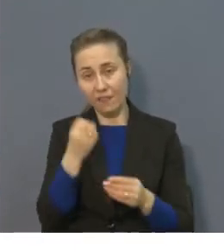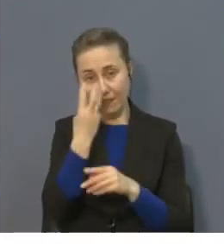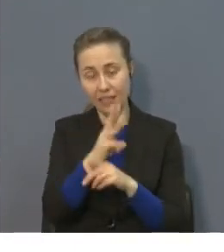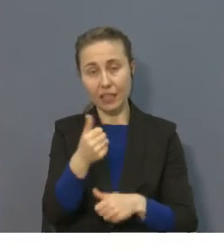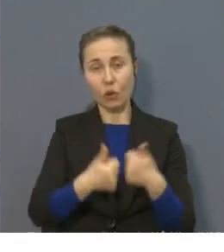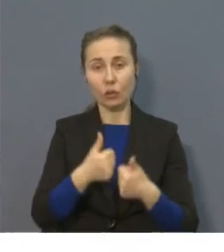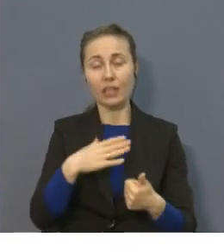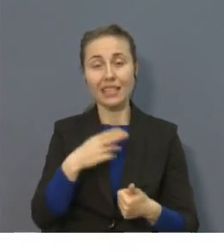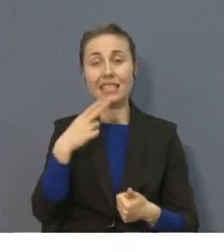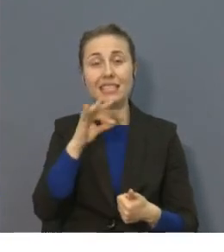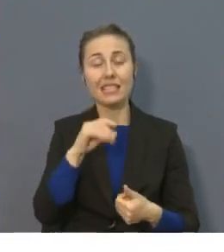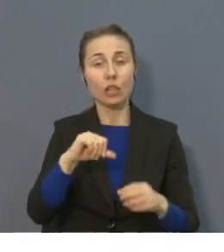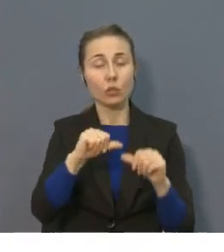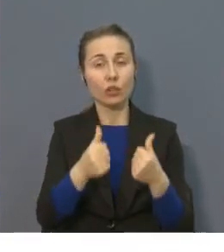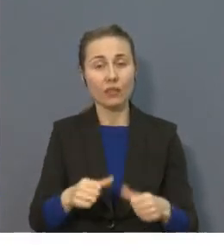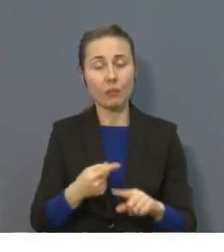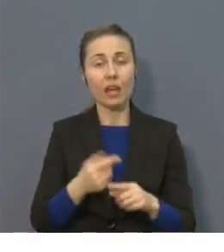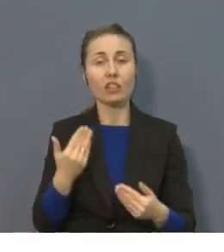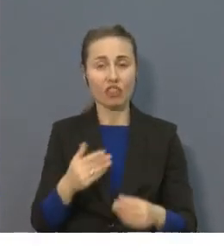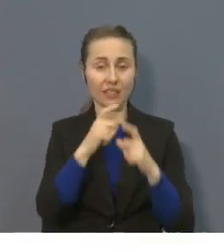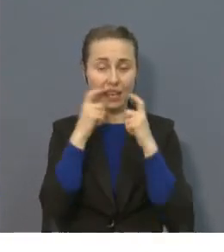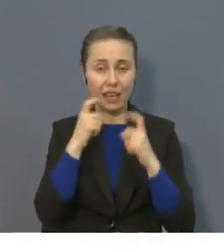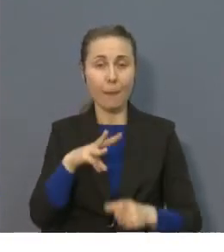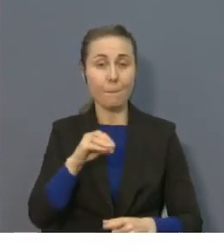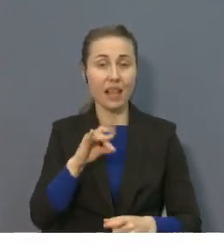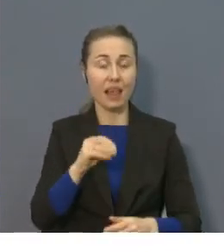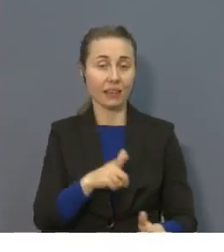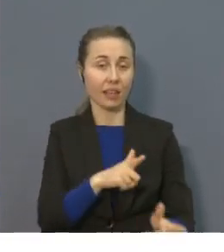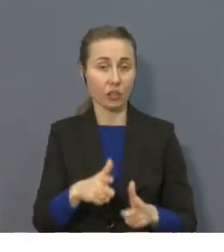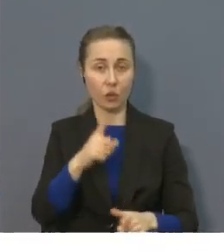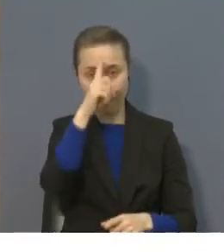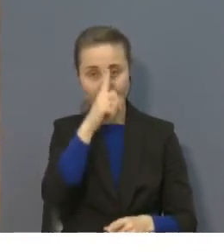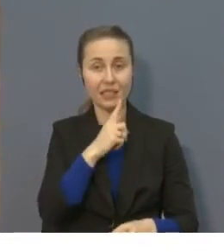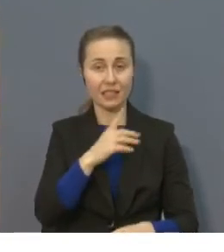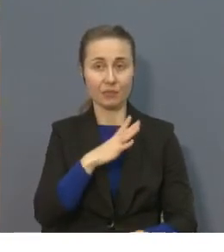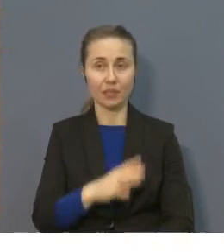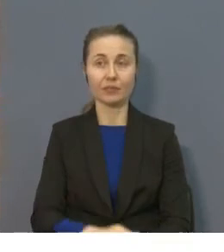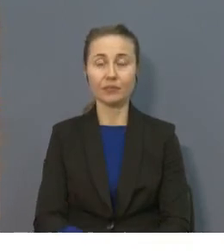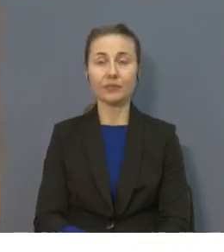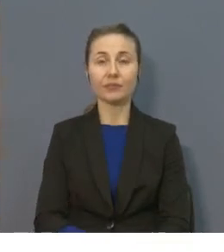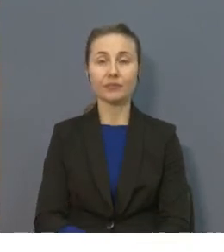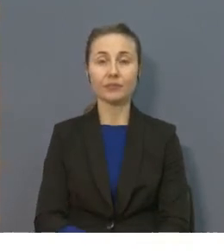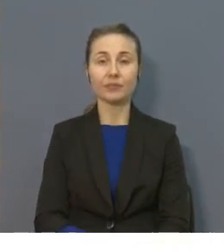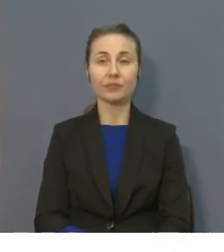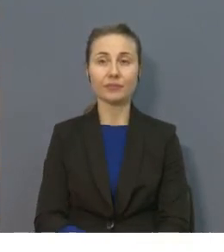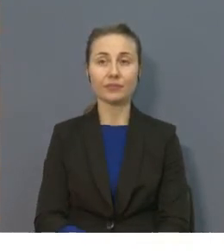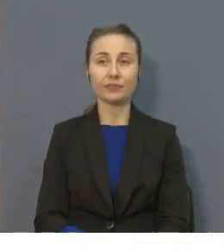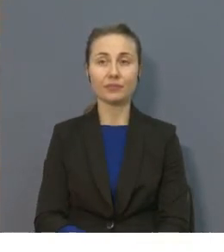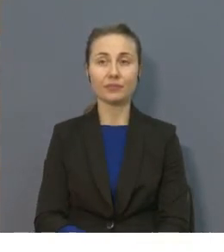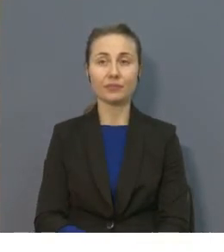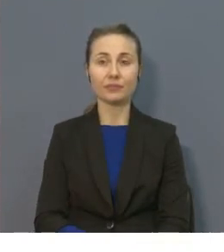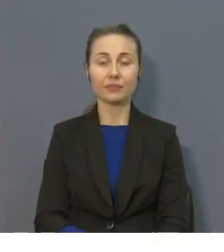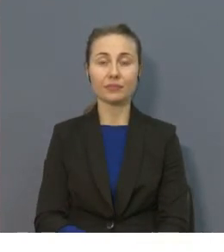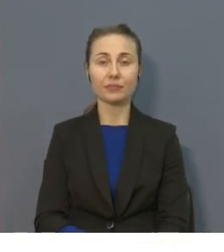жолымен жаттықты. Осылайша ол осындай нәтижелерге қол жеткізді. Милана оқу үздігі. Мәнерлеп